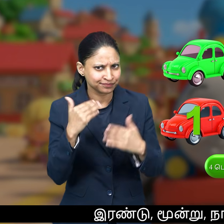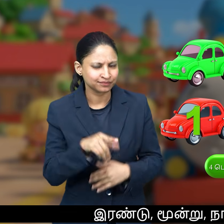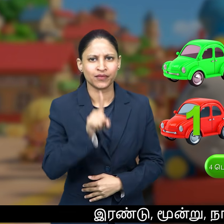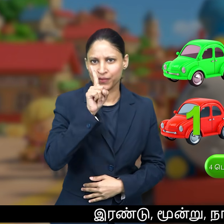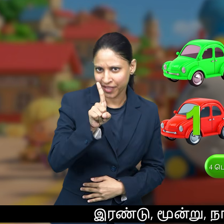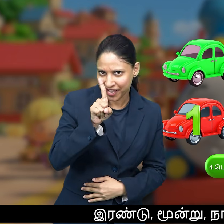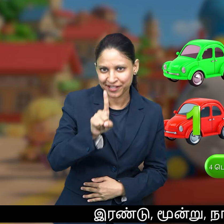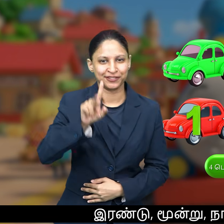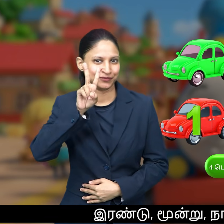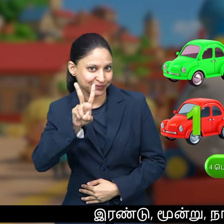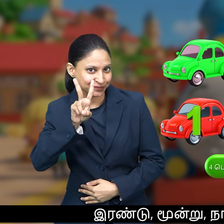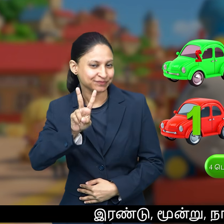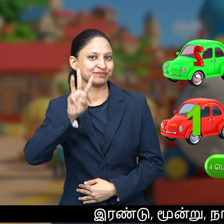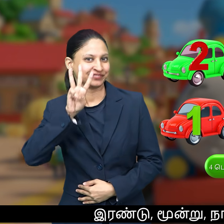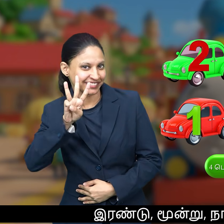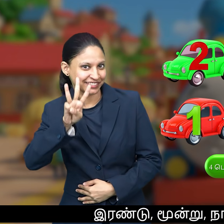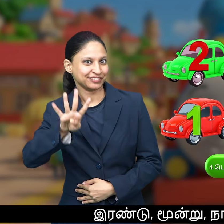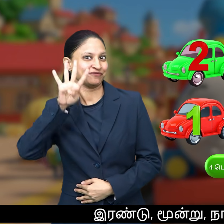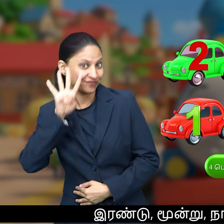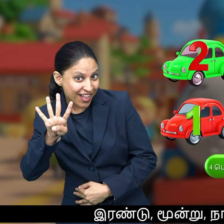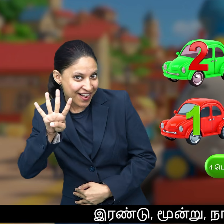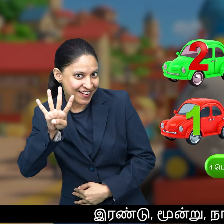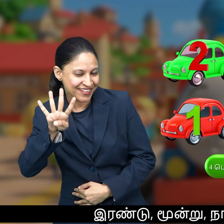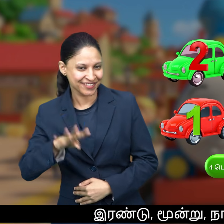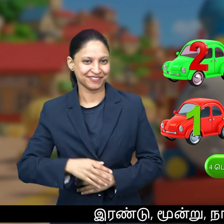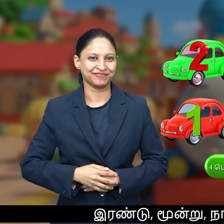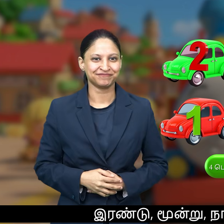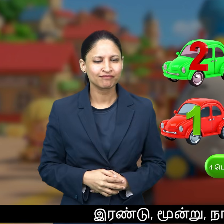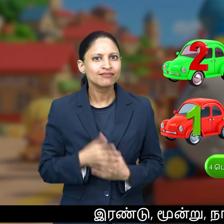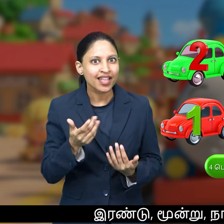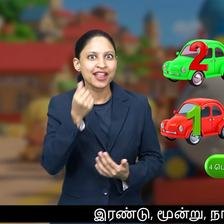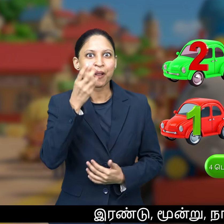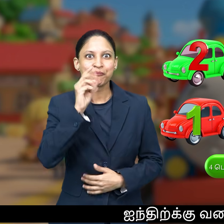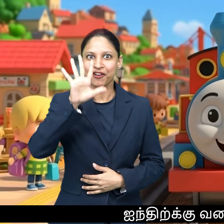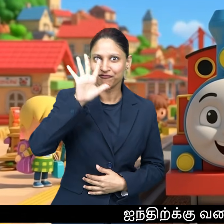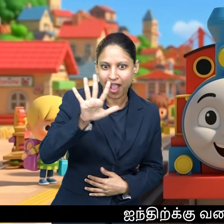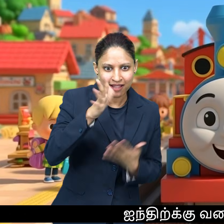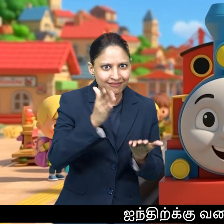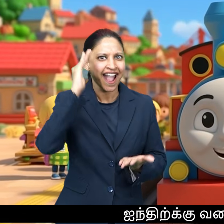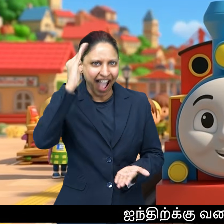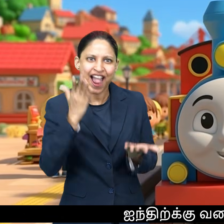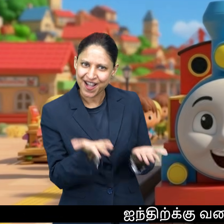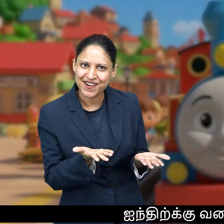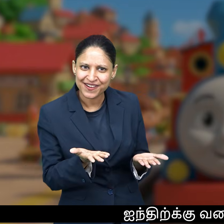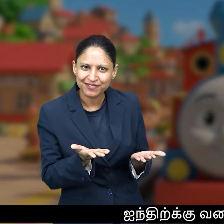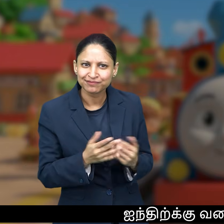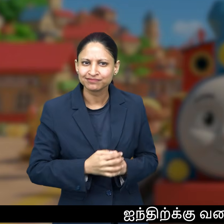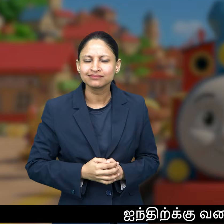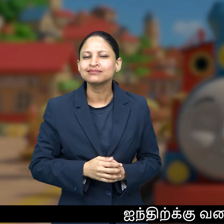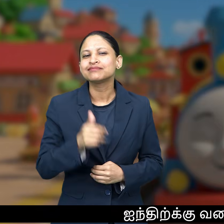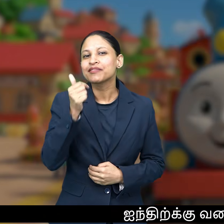என்னுடன் எண்ணுங்கள், 1, 2, 3, 4. 5ற்கு வணக்கம்